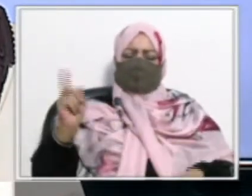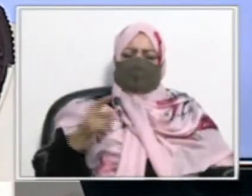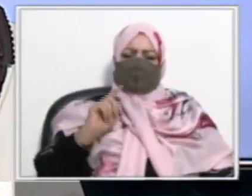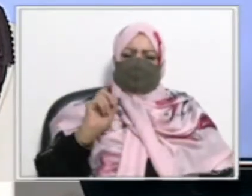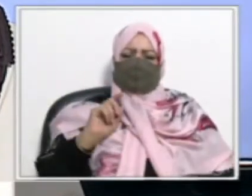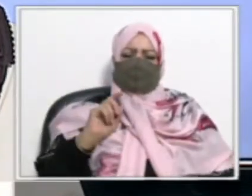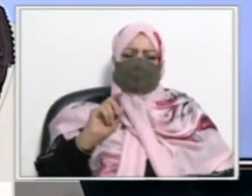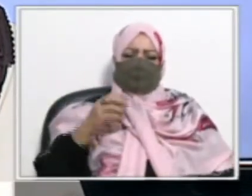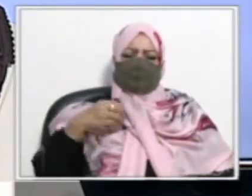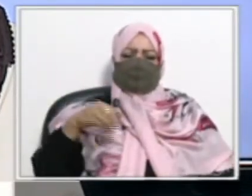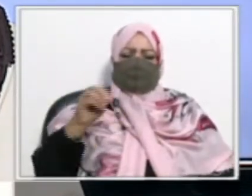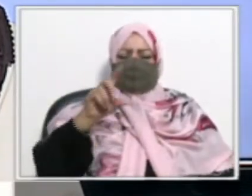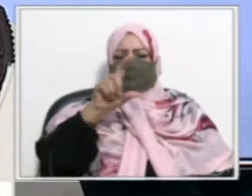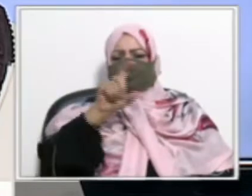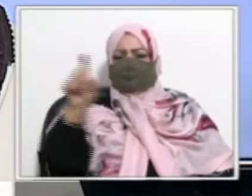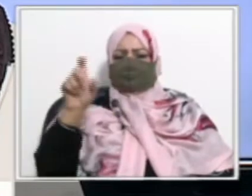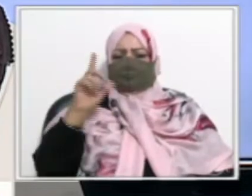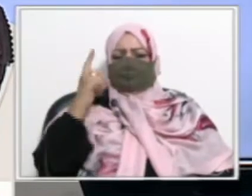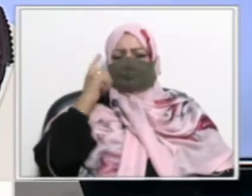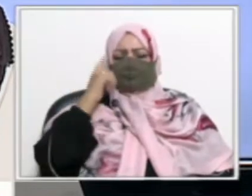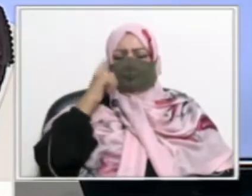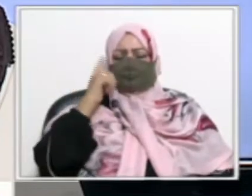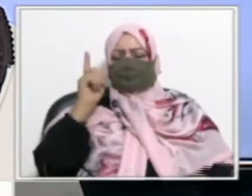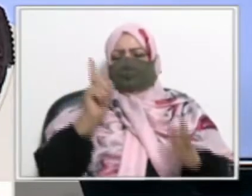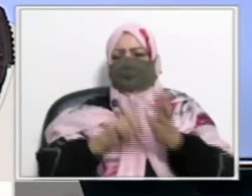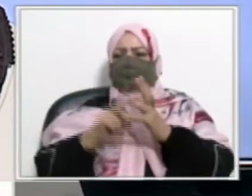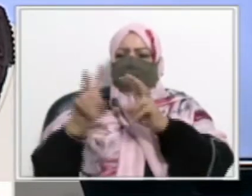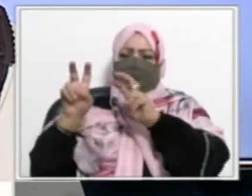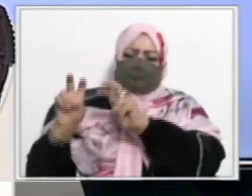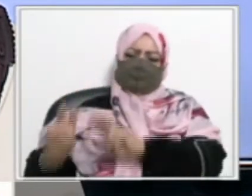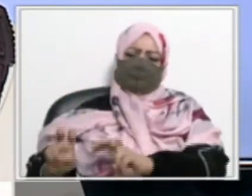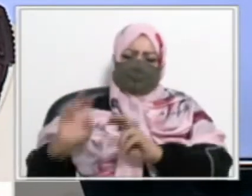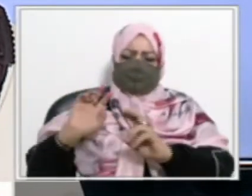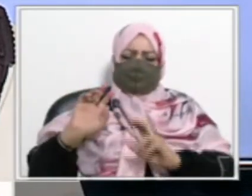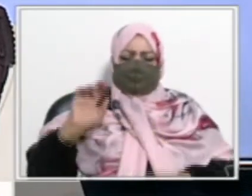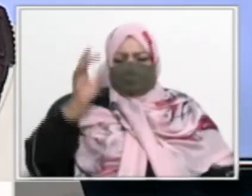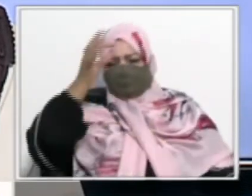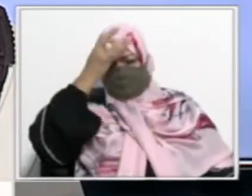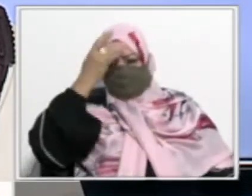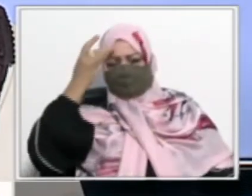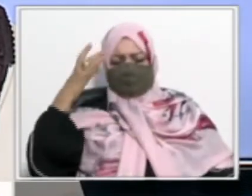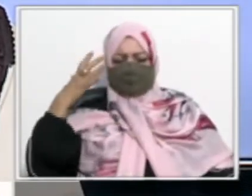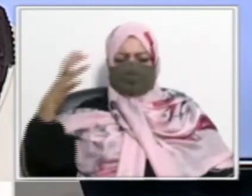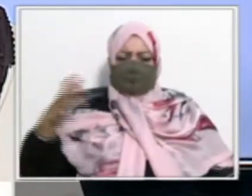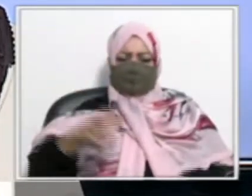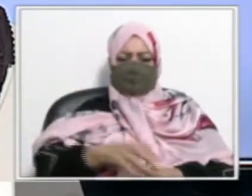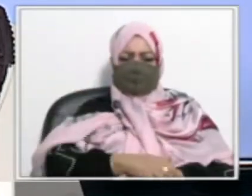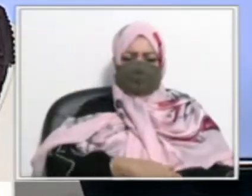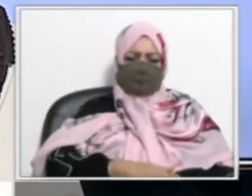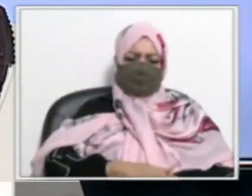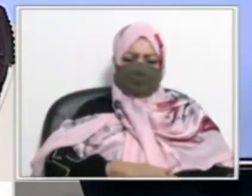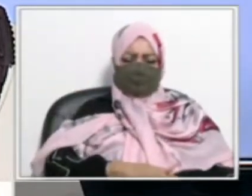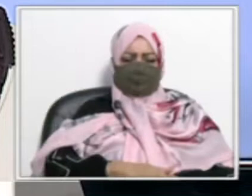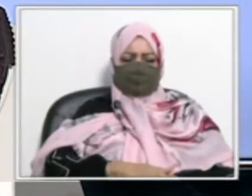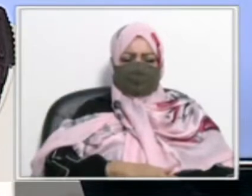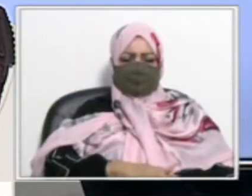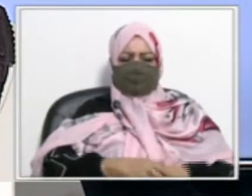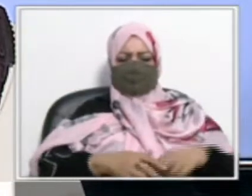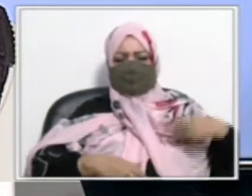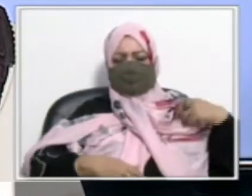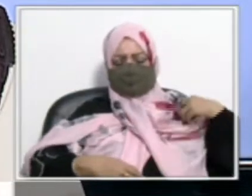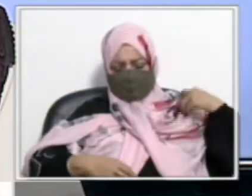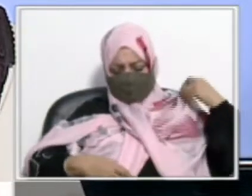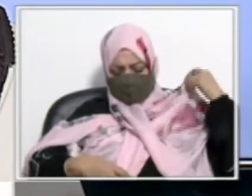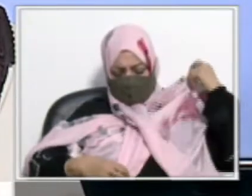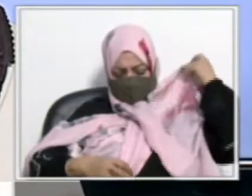إن أخبروك المصرف بأنهم يمتلكون السيارة وهي في حوزتهم أو في مخازنهم وقد اشتروها،